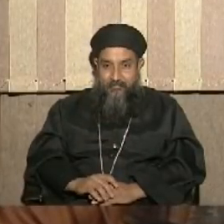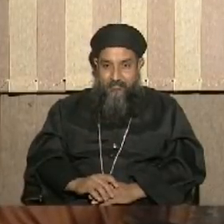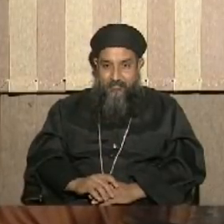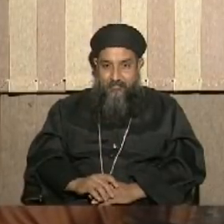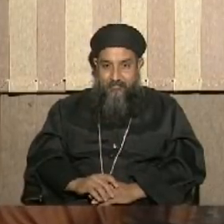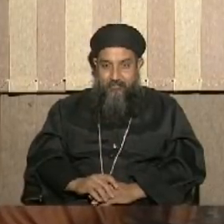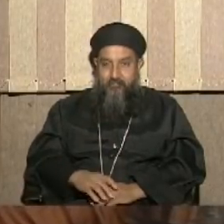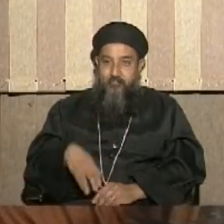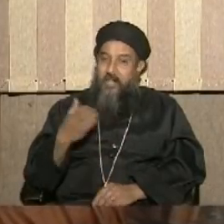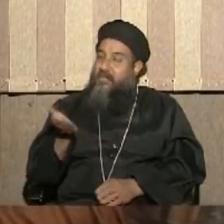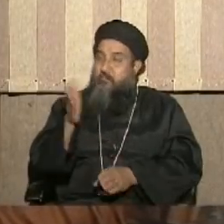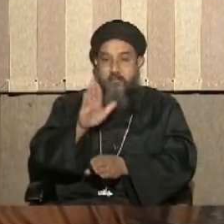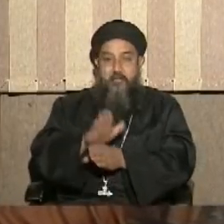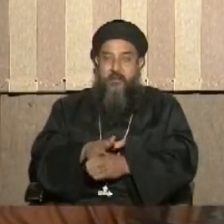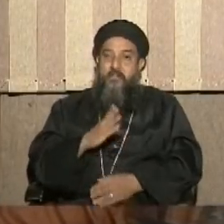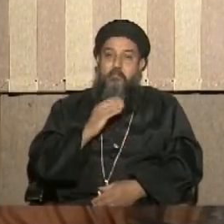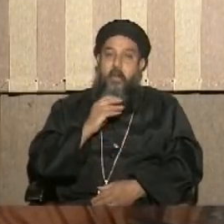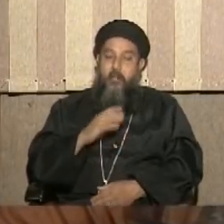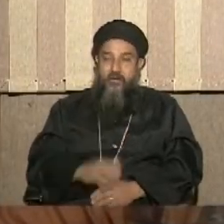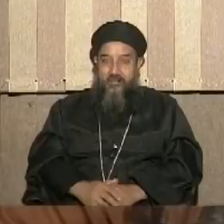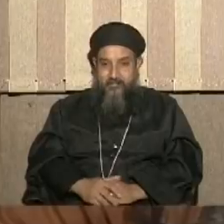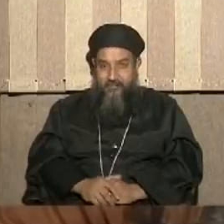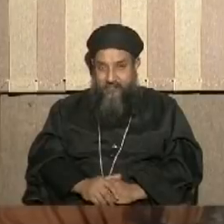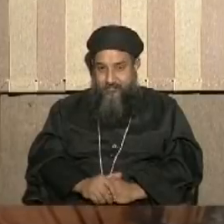خصوصا بعد انتقال مولانا الامبراطور،